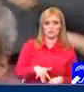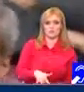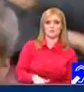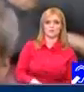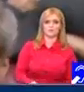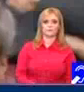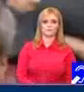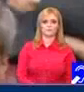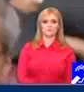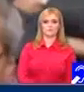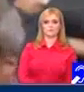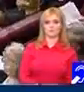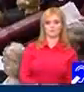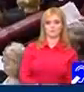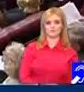Minister.